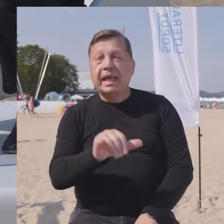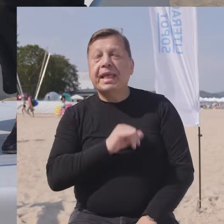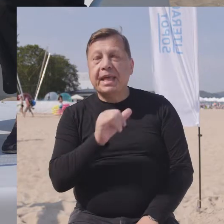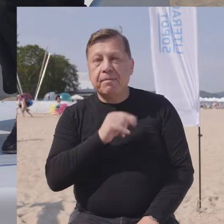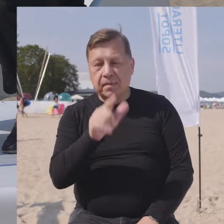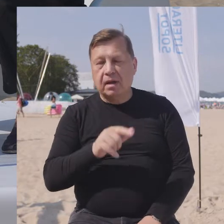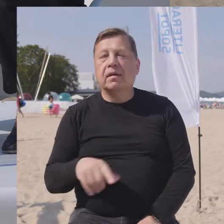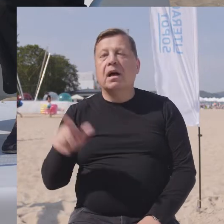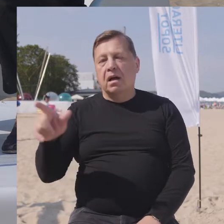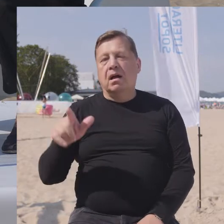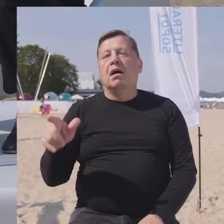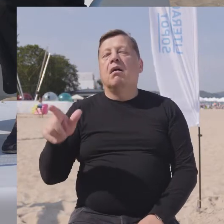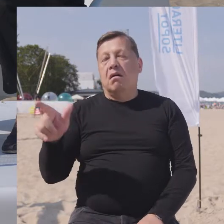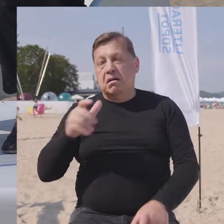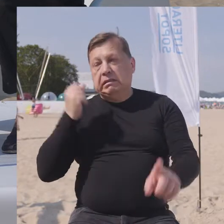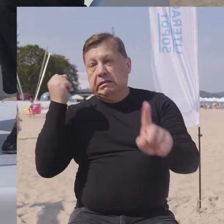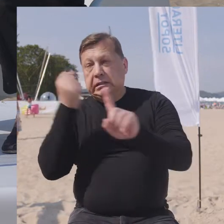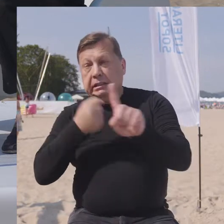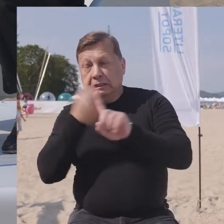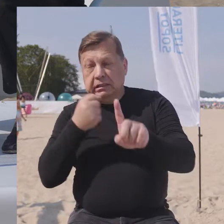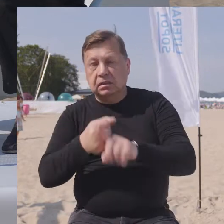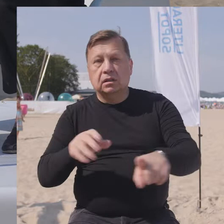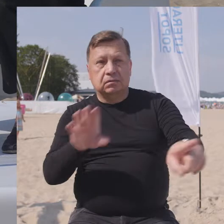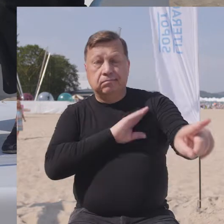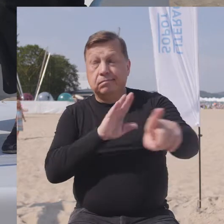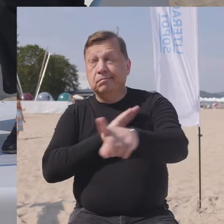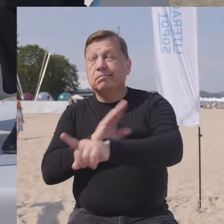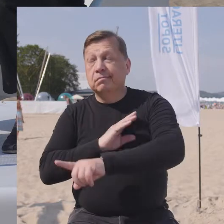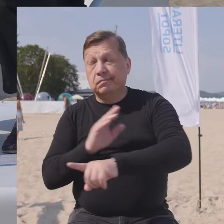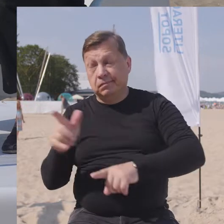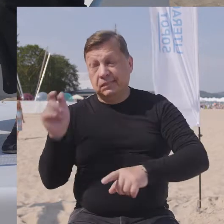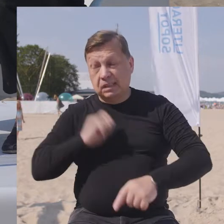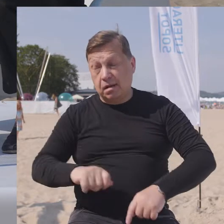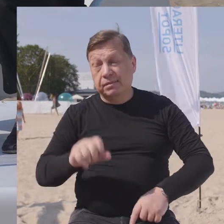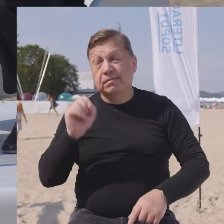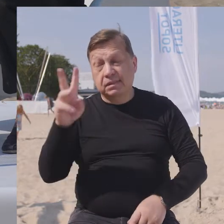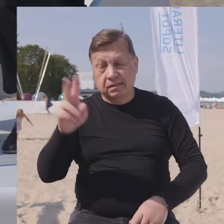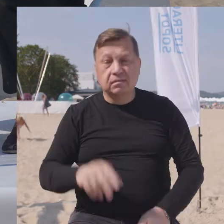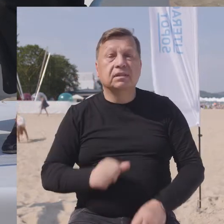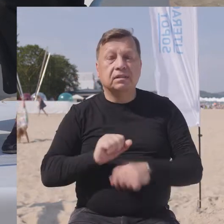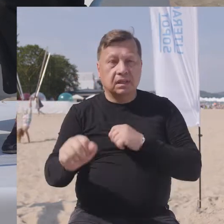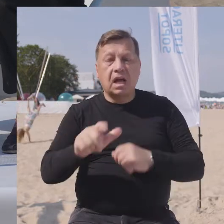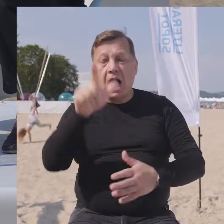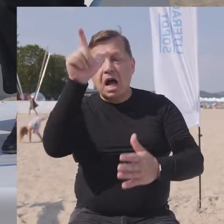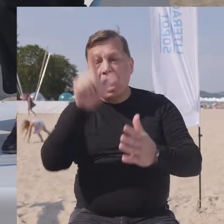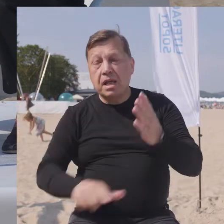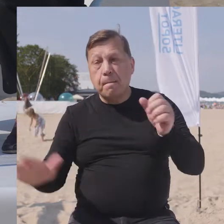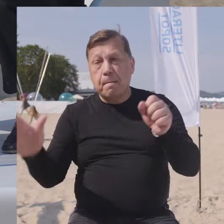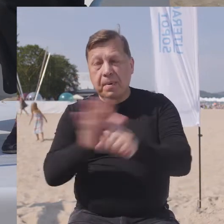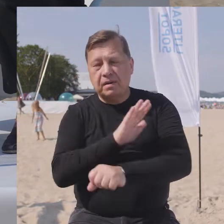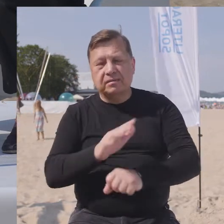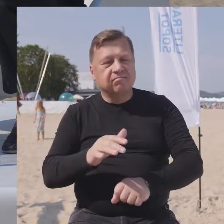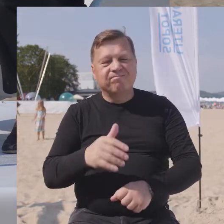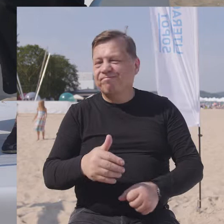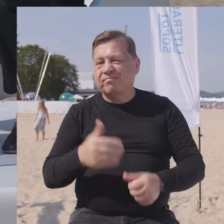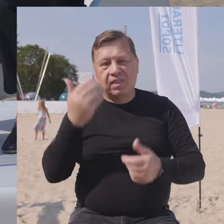które homofobia polska zabiła, ale jest ich znacznie więcej. Myślę, że nie poznamy do końca całej pełnej listy. I